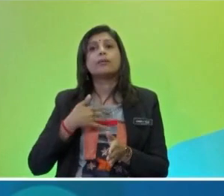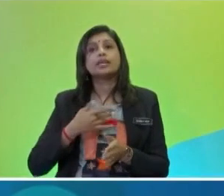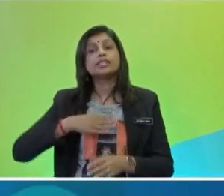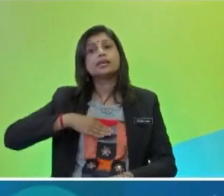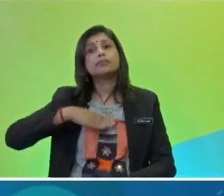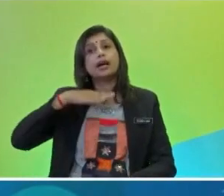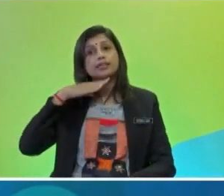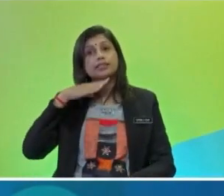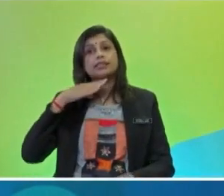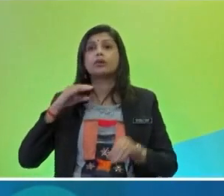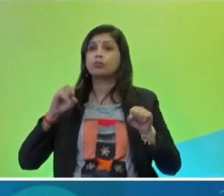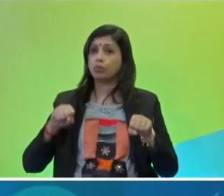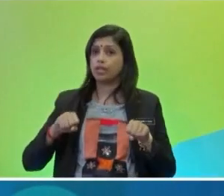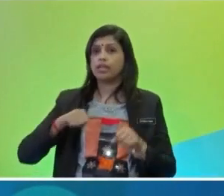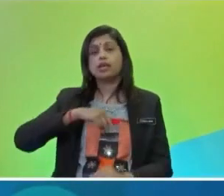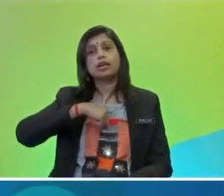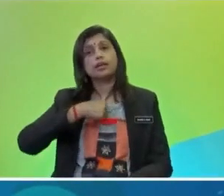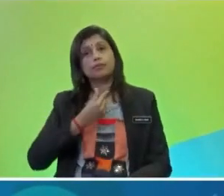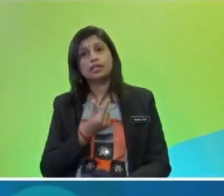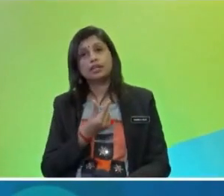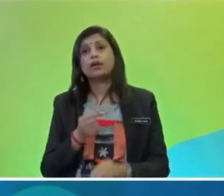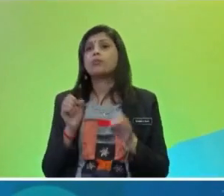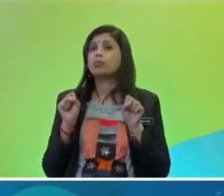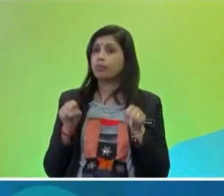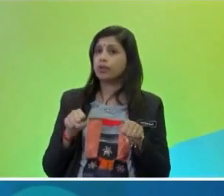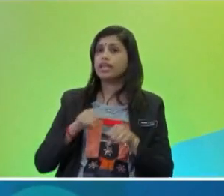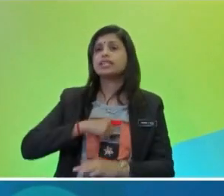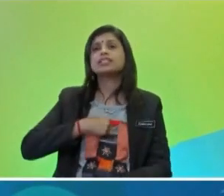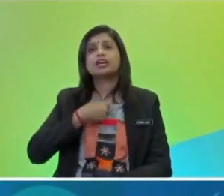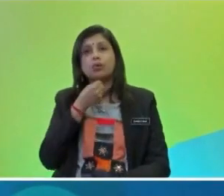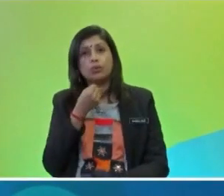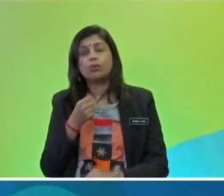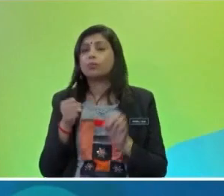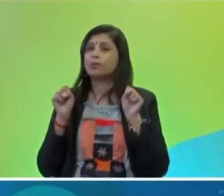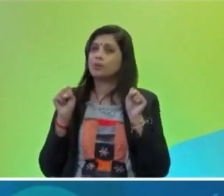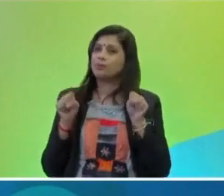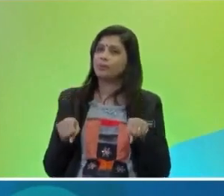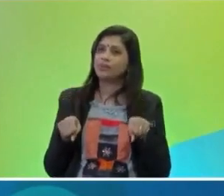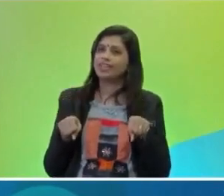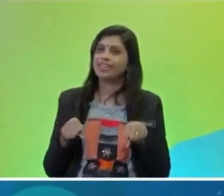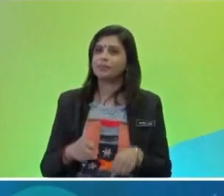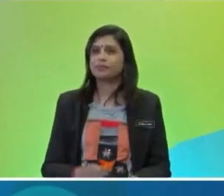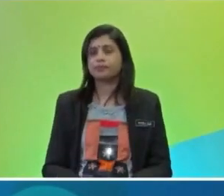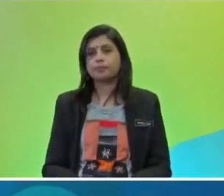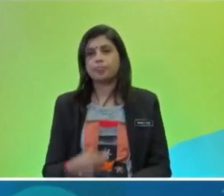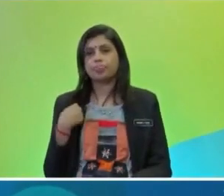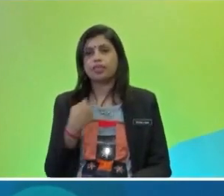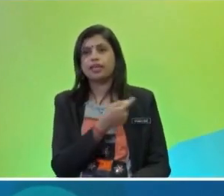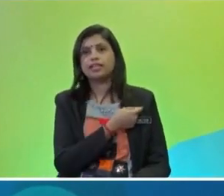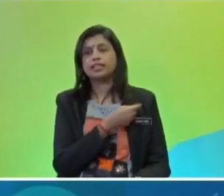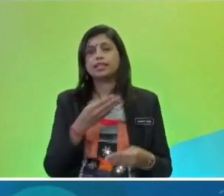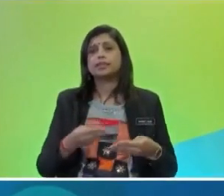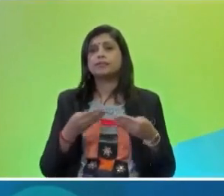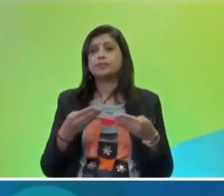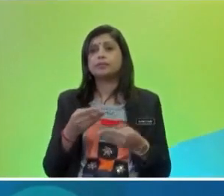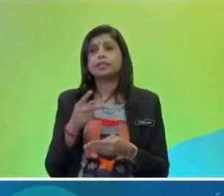letak bangga. Okey, jawapan yang betul. Bangga. Satu stiker lagi untuk Abang Sean. Okay. Dan soalan akhirnya, kita memberikan